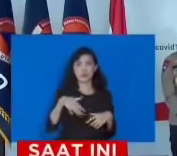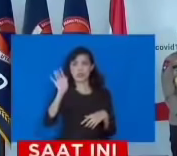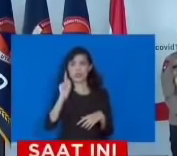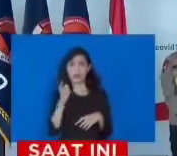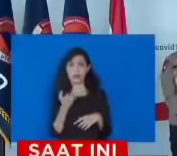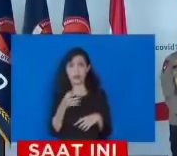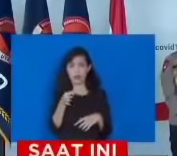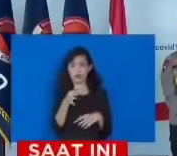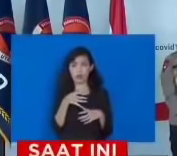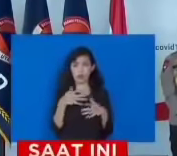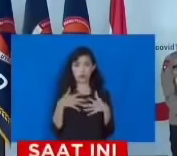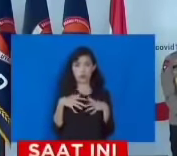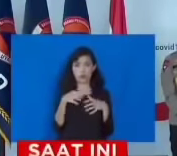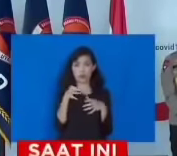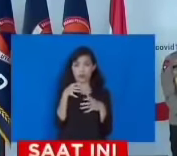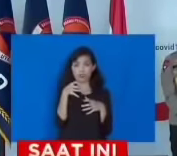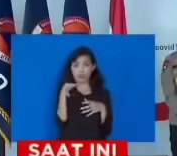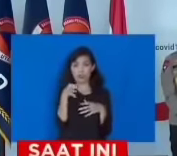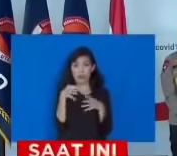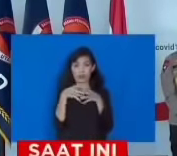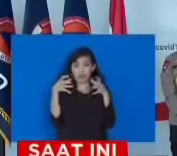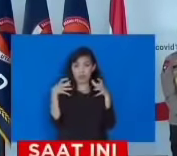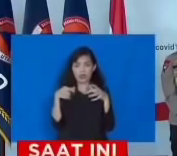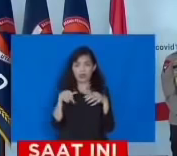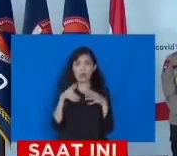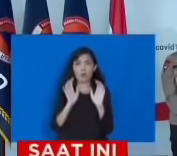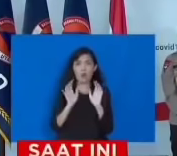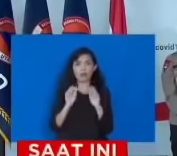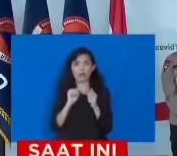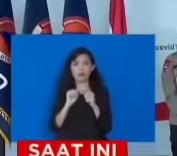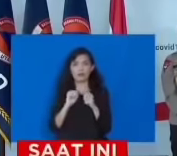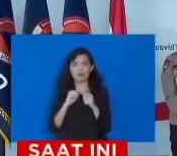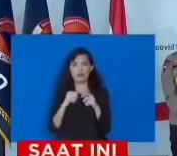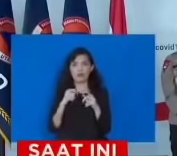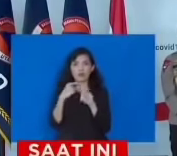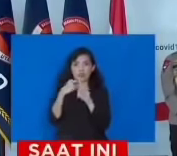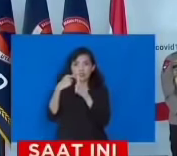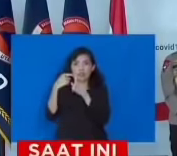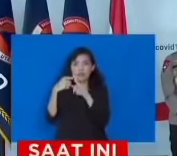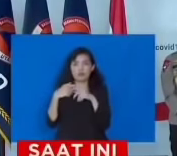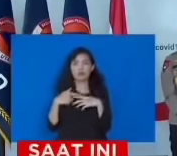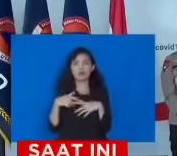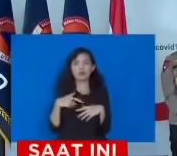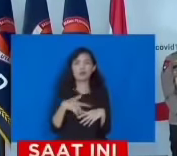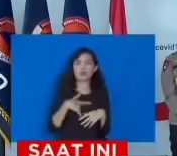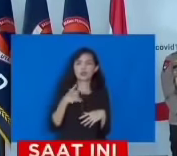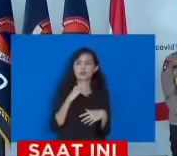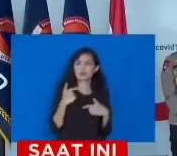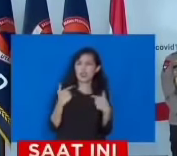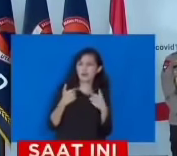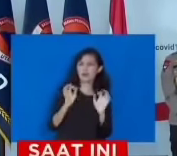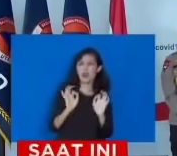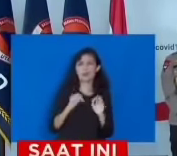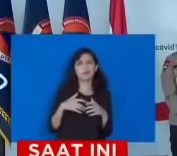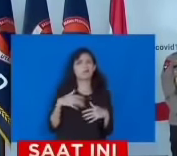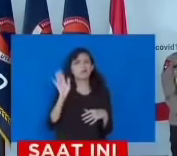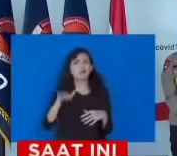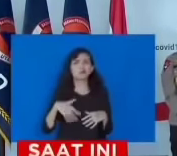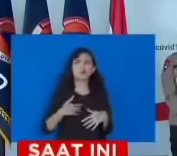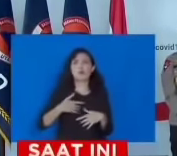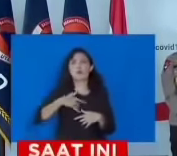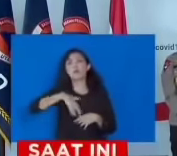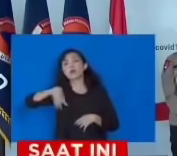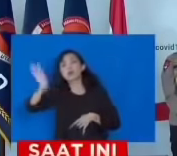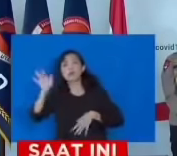kasus tertinggi sebagai pusat-pusat sebaran ke daerah-daerah di sekitar, ke kota-kota di